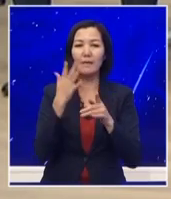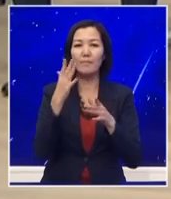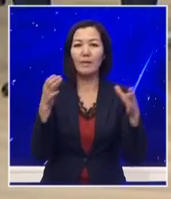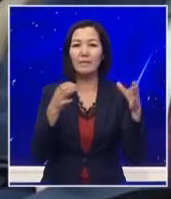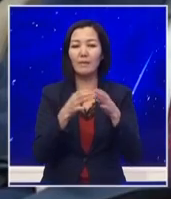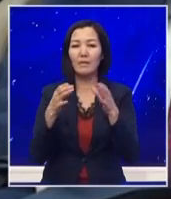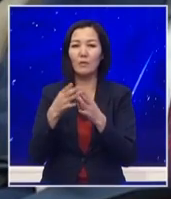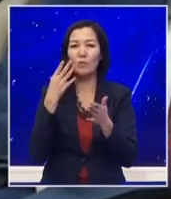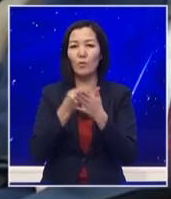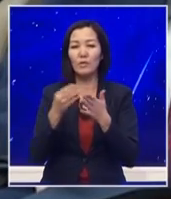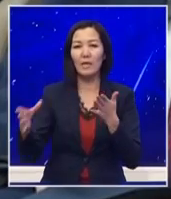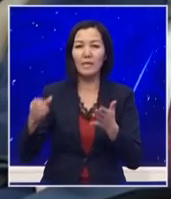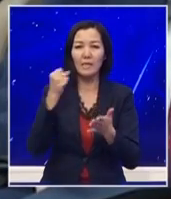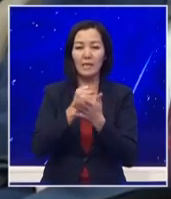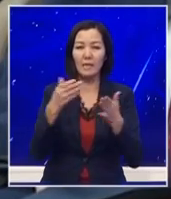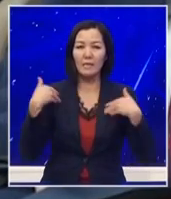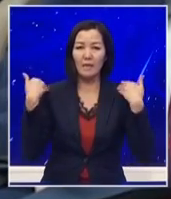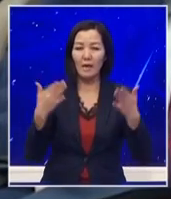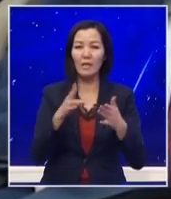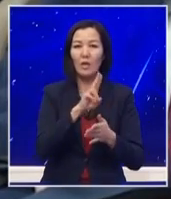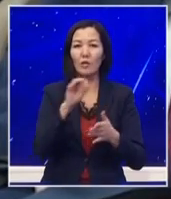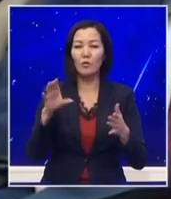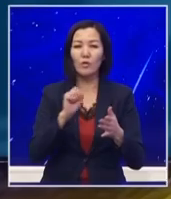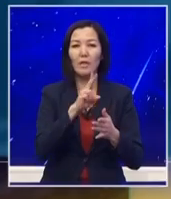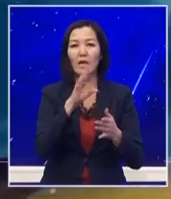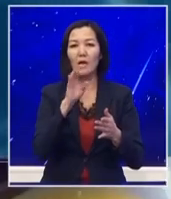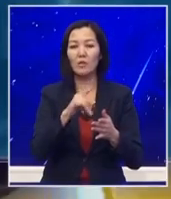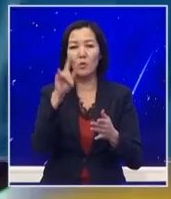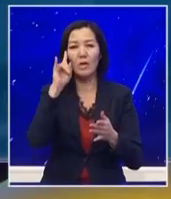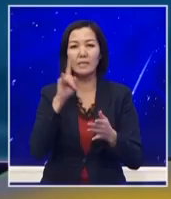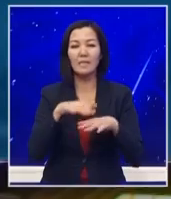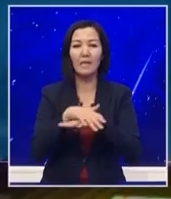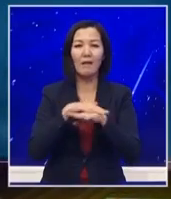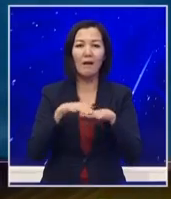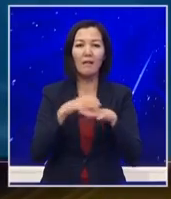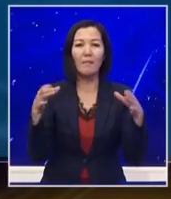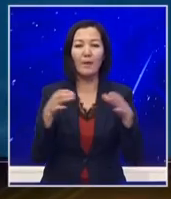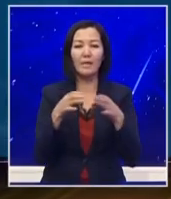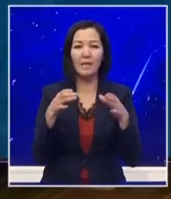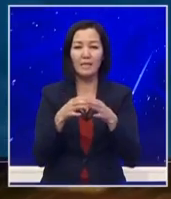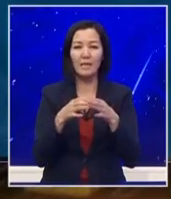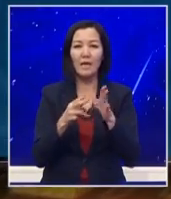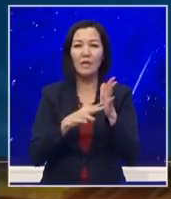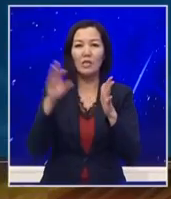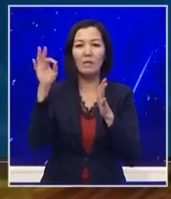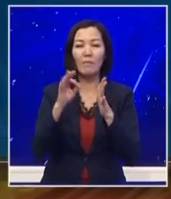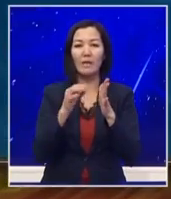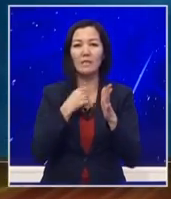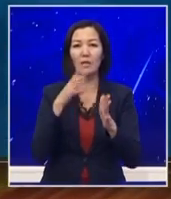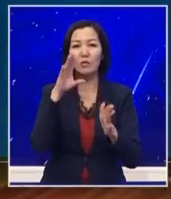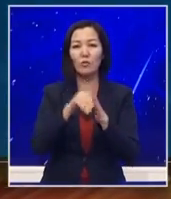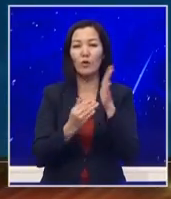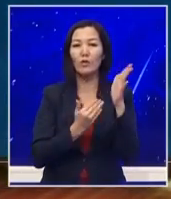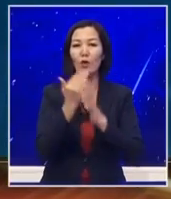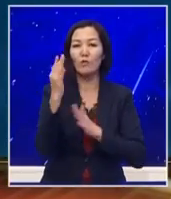өз кандидаттарын тағайындады. Себебі Нұр Отан, Ақ жол және Қазақстанның халық партиясы 7%-дан жоғары дауыс жинаған.